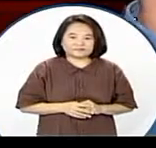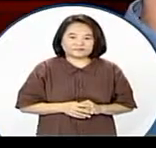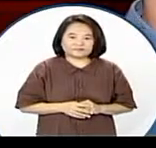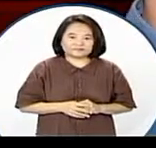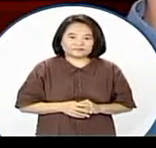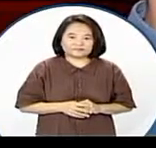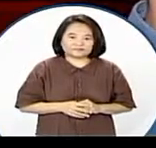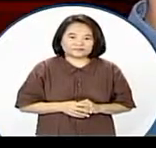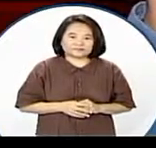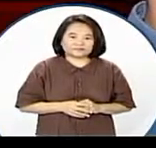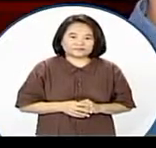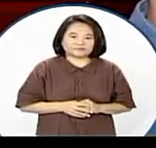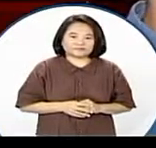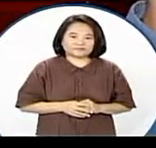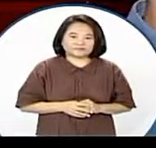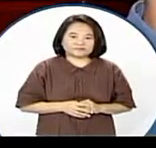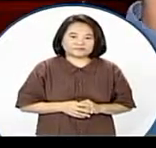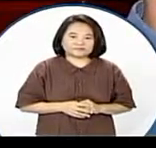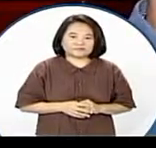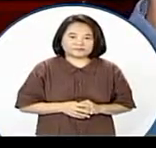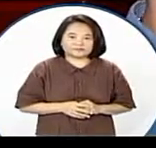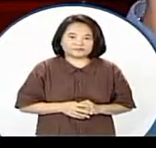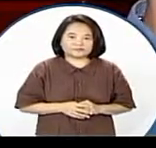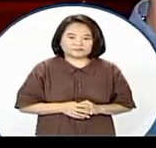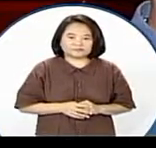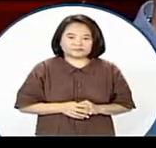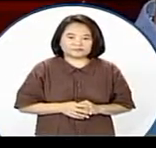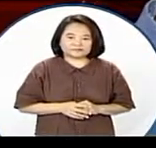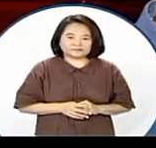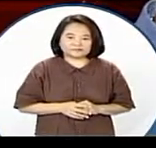对，所以那个旋律是非常非常能够让人